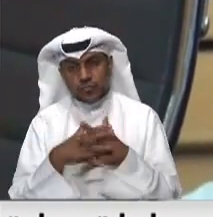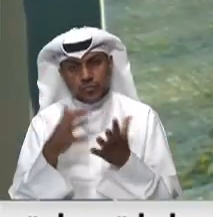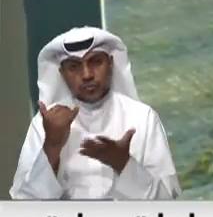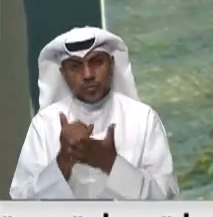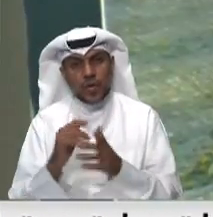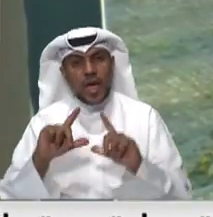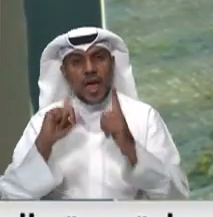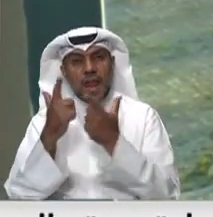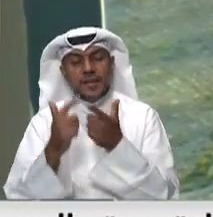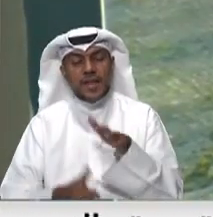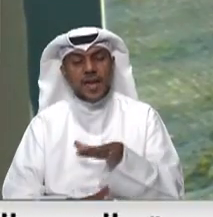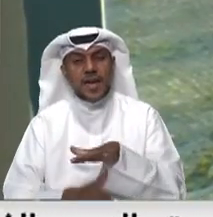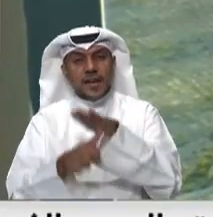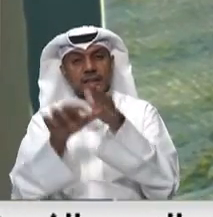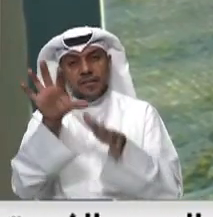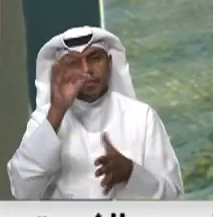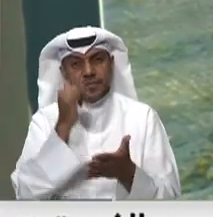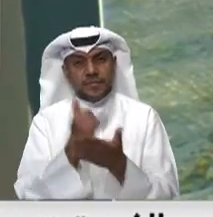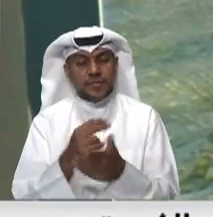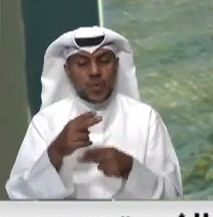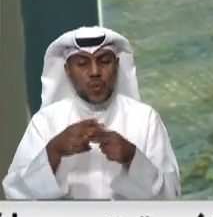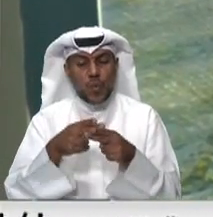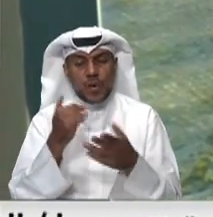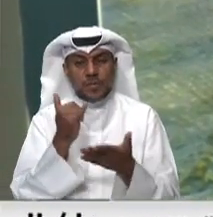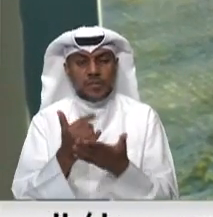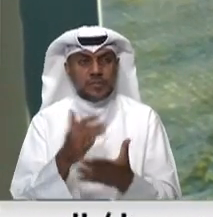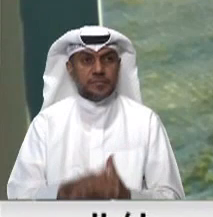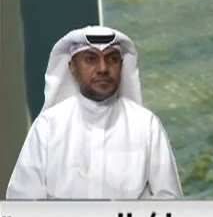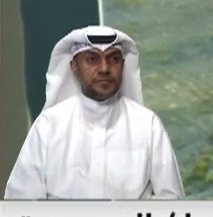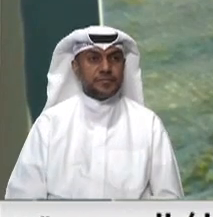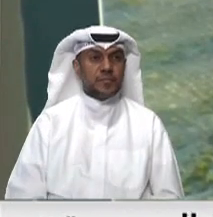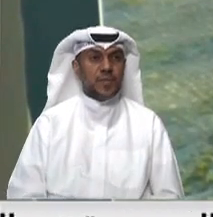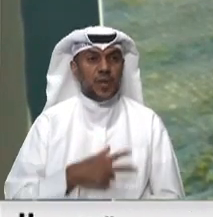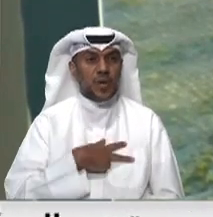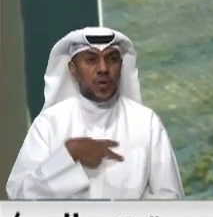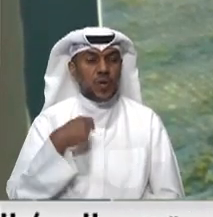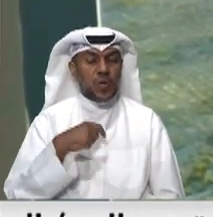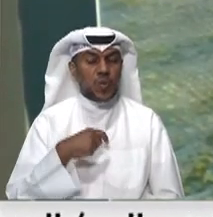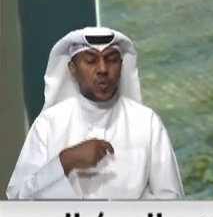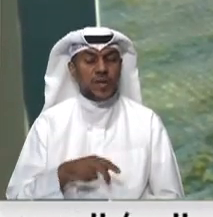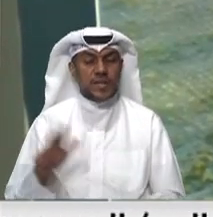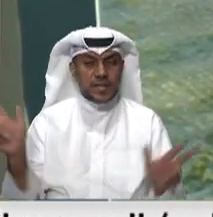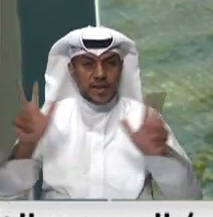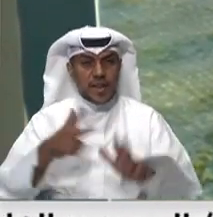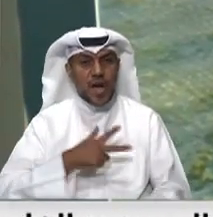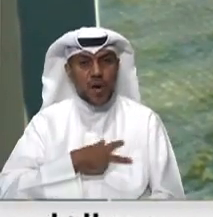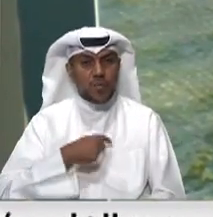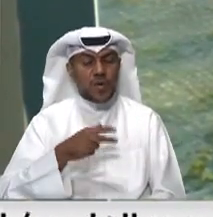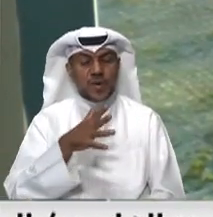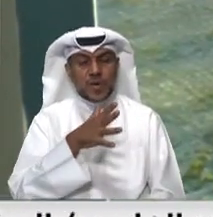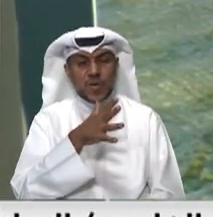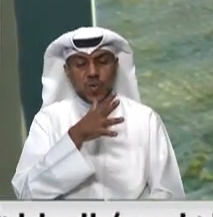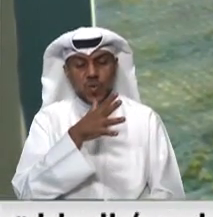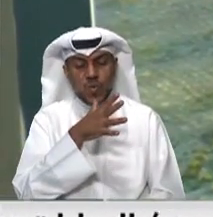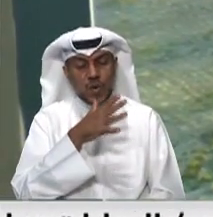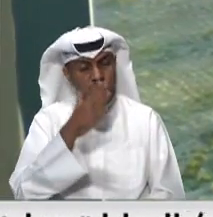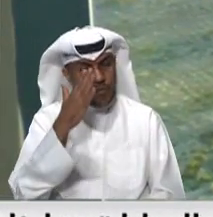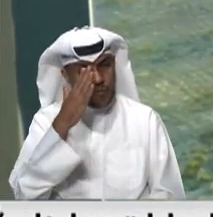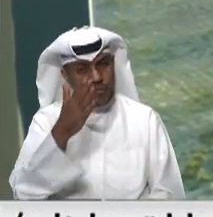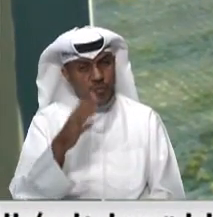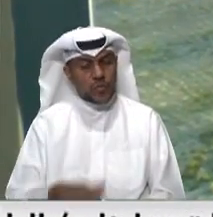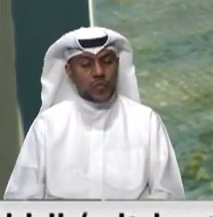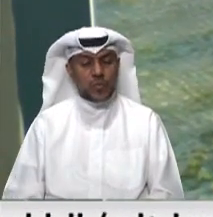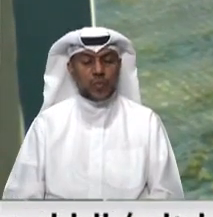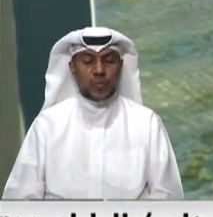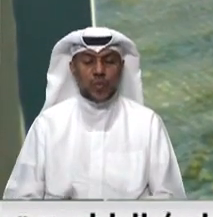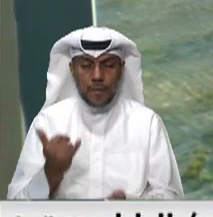اللجنة. بتوجيه ودعم من قبل معالي وزير الإعلام ووزير الأوقاف والشؤون الإسلامية السيد عبد الرحمن بن دحم طيري وسعادة وكيل